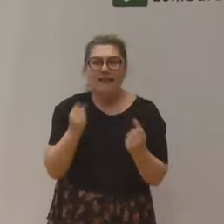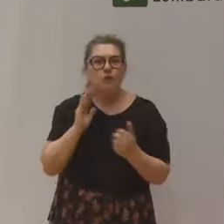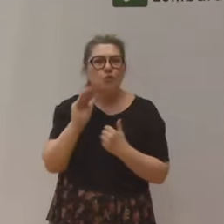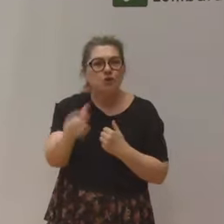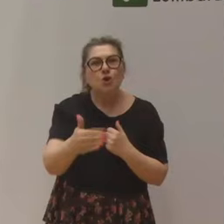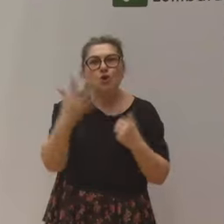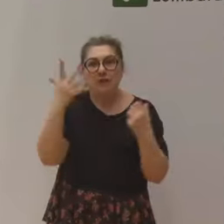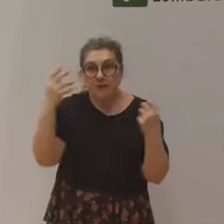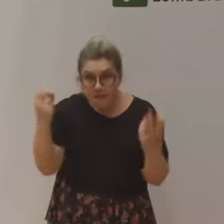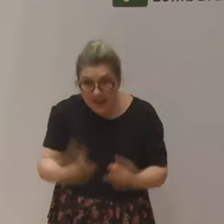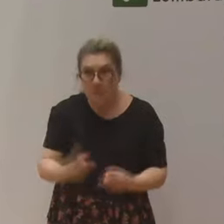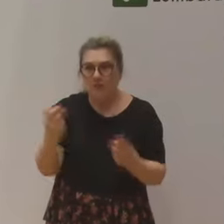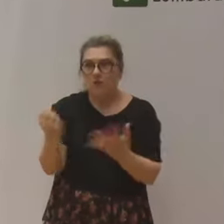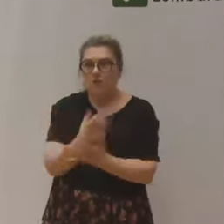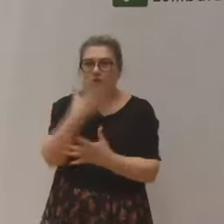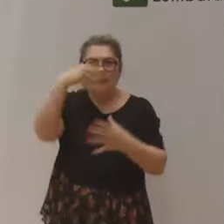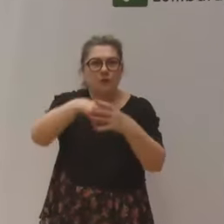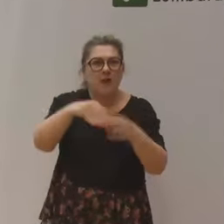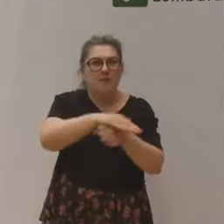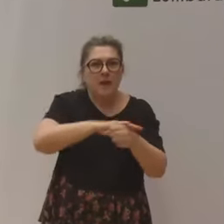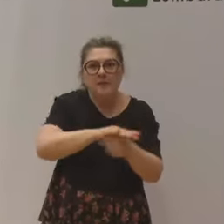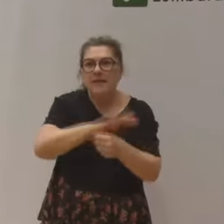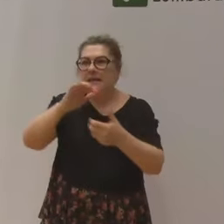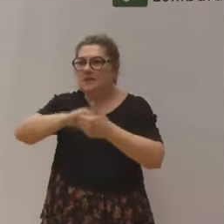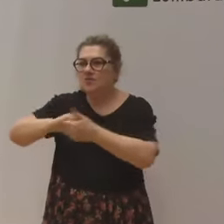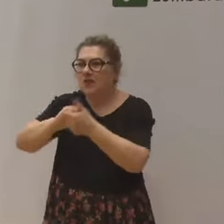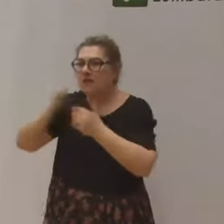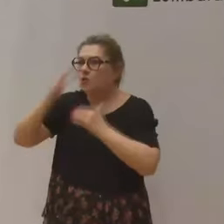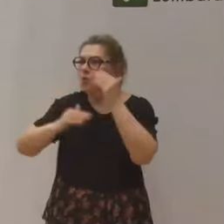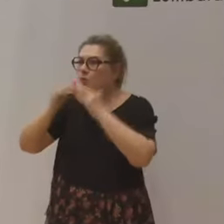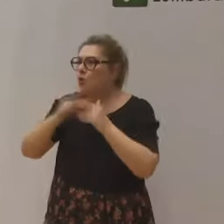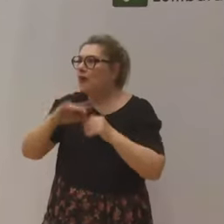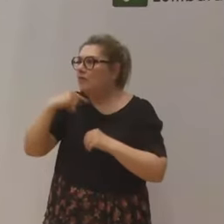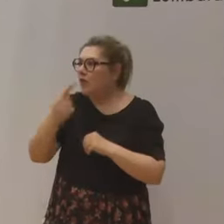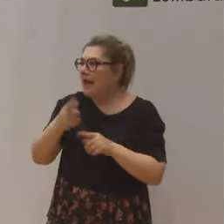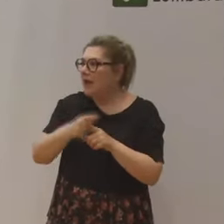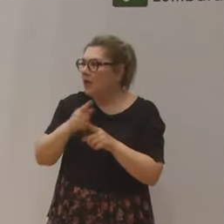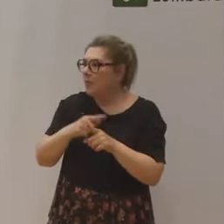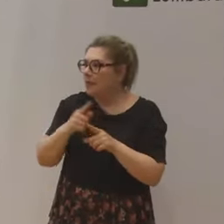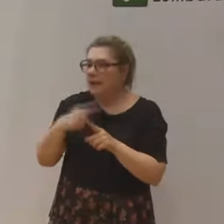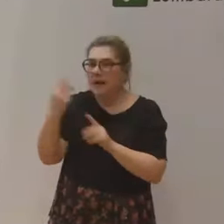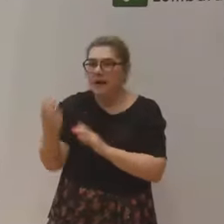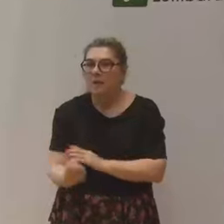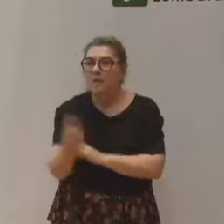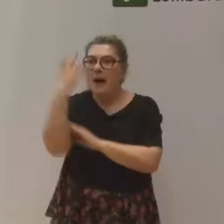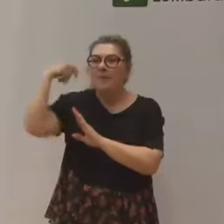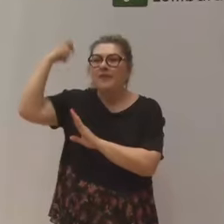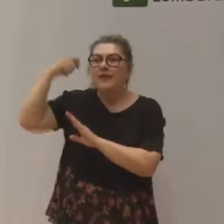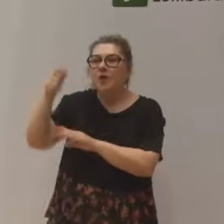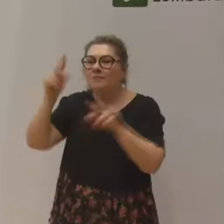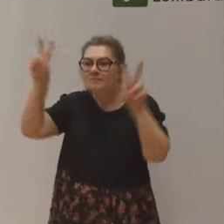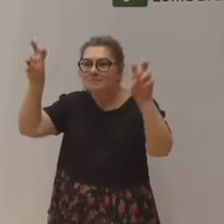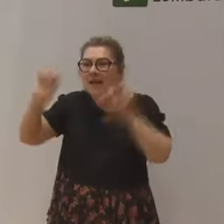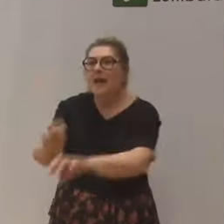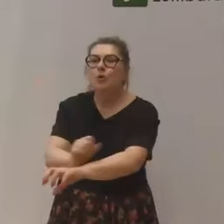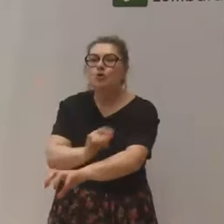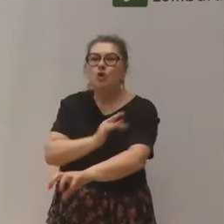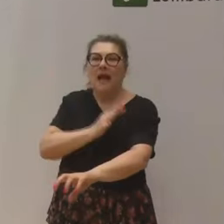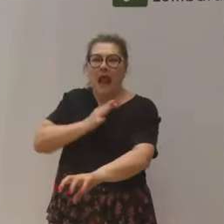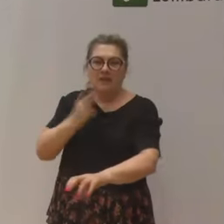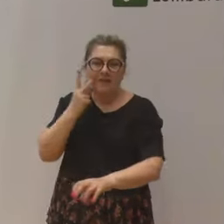cosa davvero succede alle famiglie, alle associazioni, alle strutture, vorrei lanciare insieme questo video emozionale perché vale